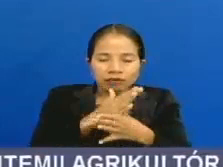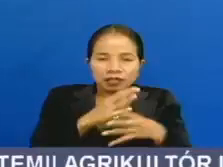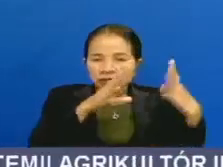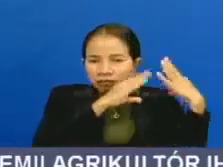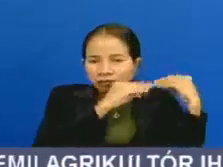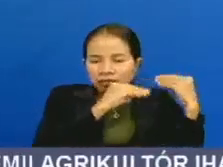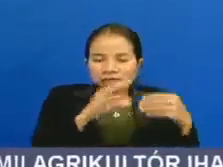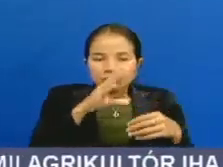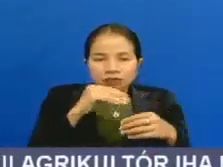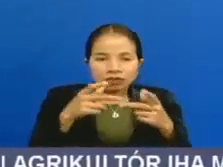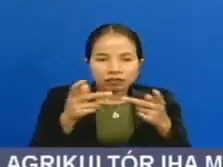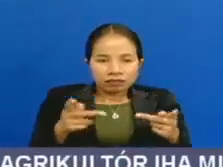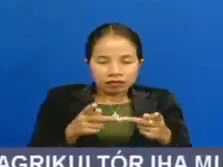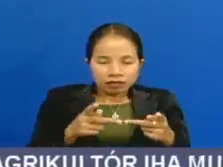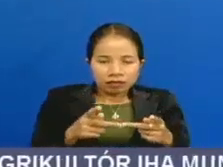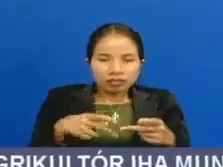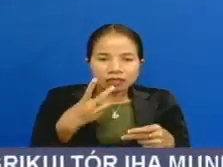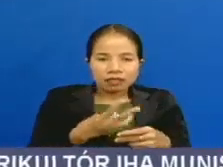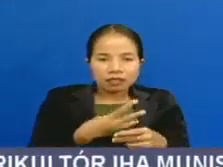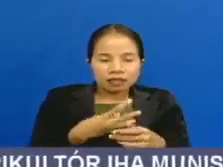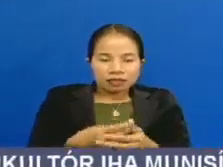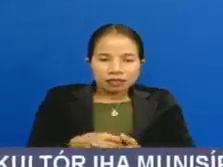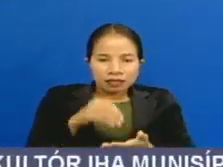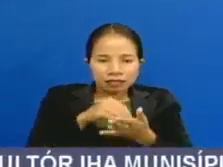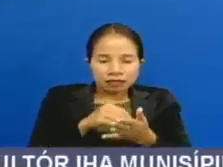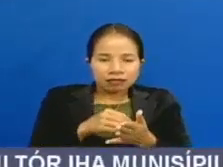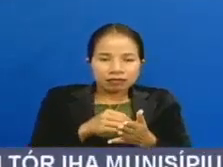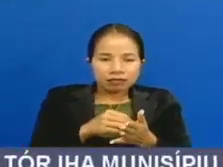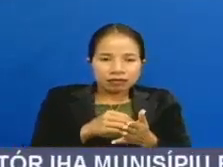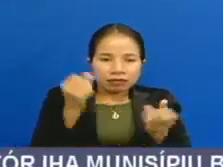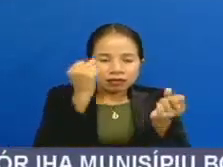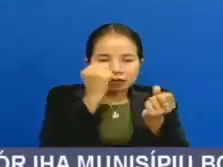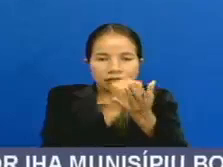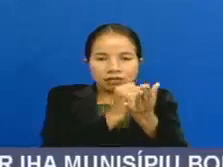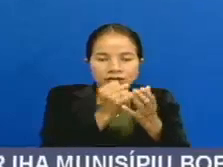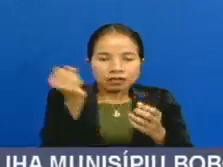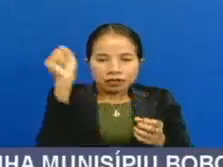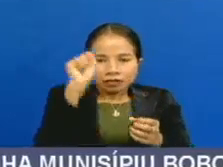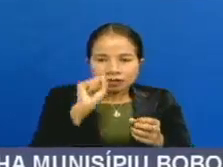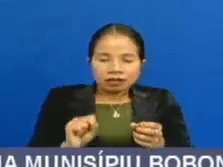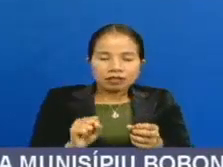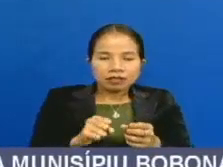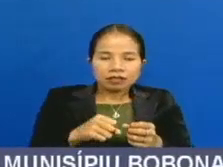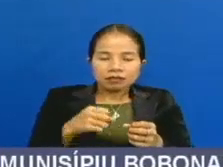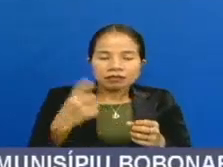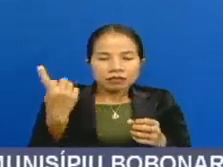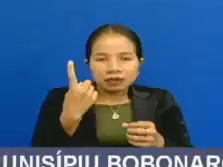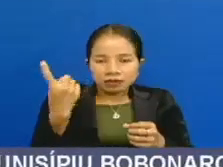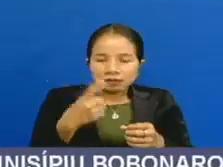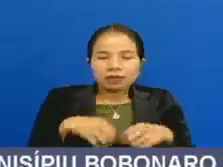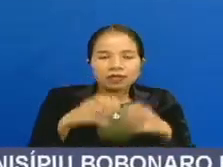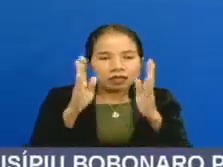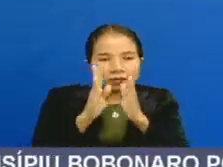esperense no mos fatin ida neme ke ita ta ona estatua hanes mos kristaun ida ke dala barke mo hasai devosaun ka orasaun